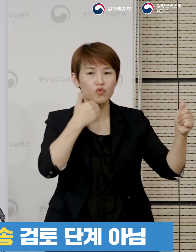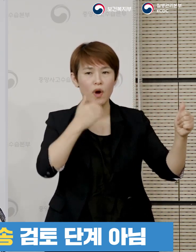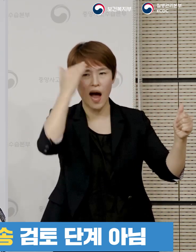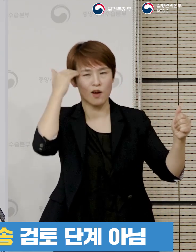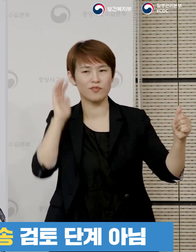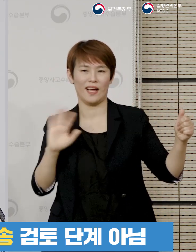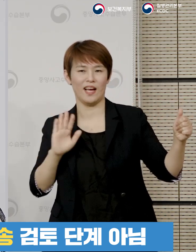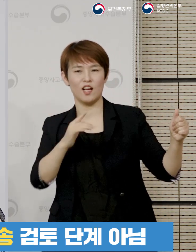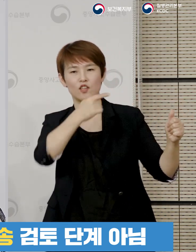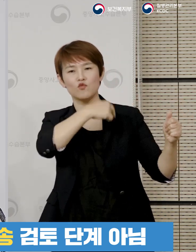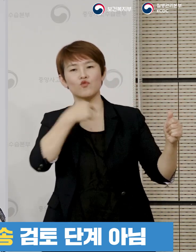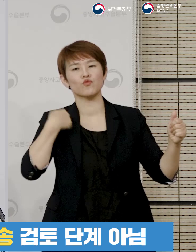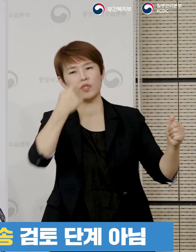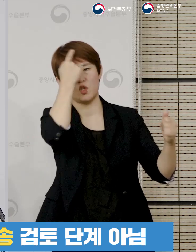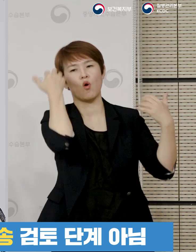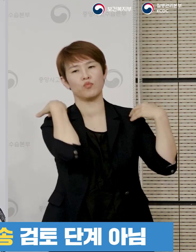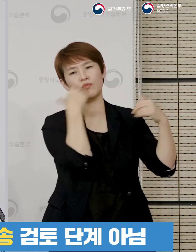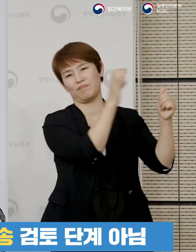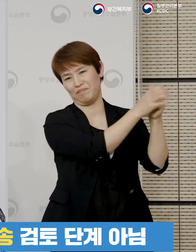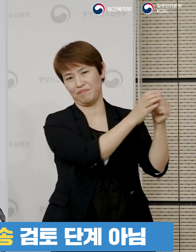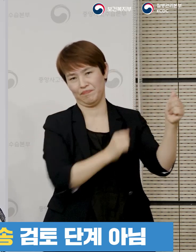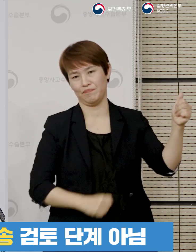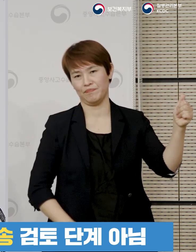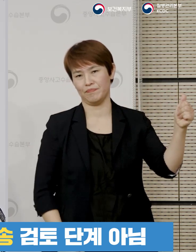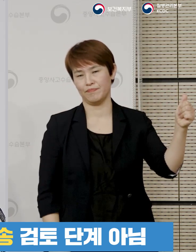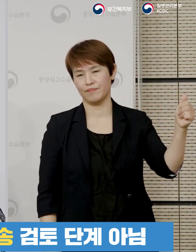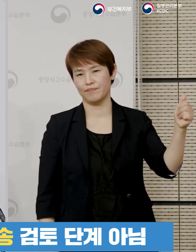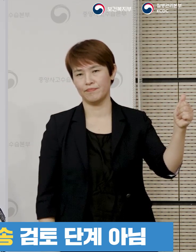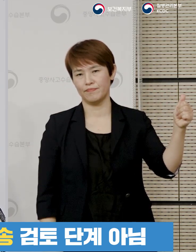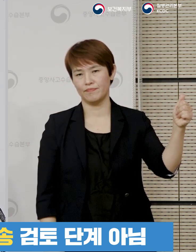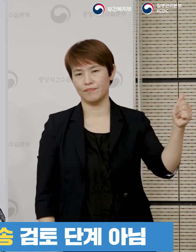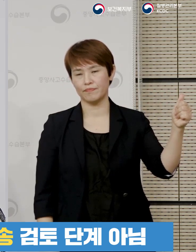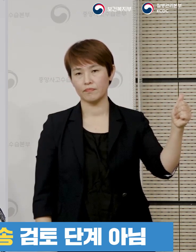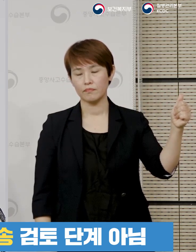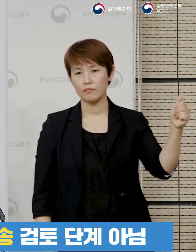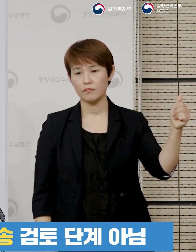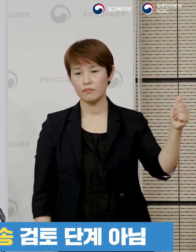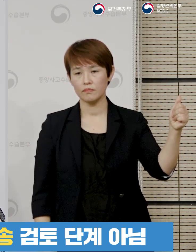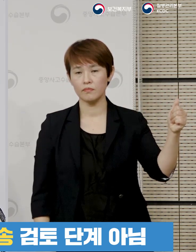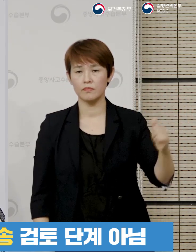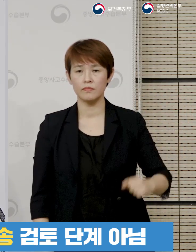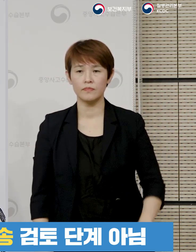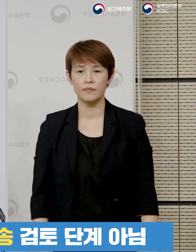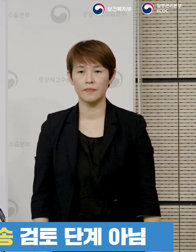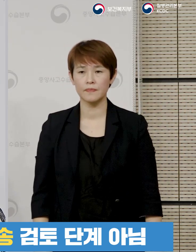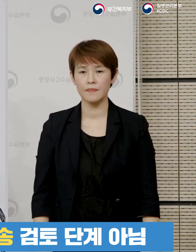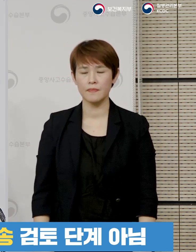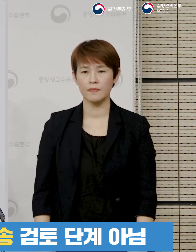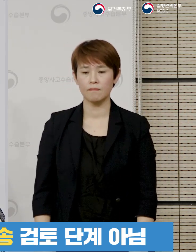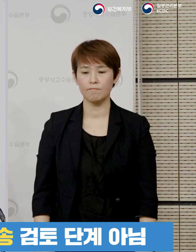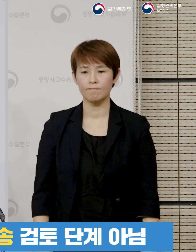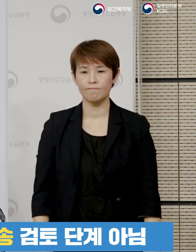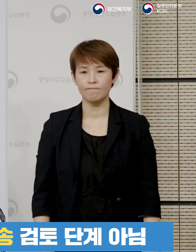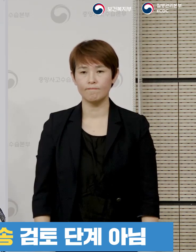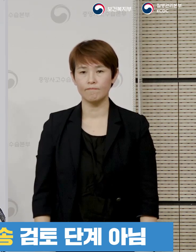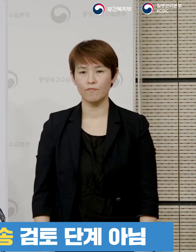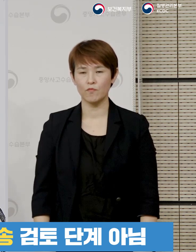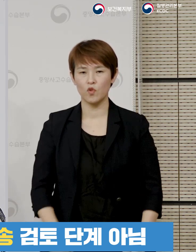책임은 중국 정부가 관리를 해야 되는 일입니다. 저희가